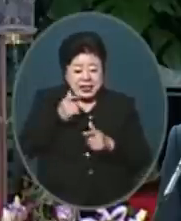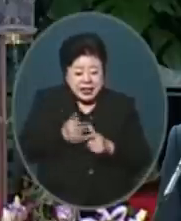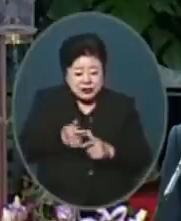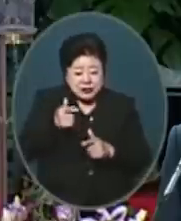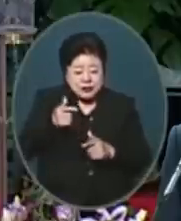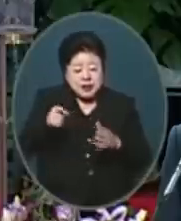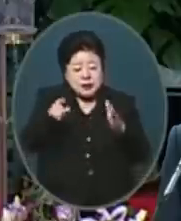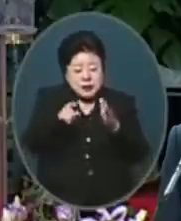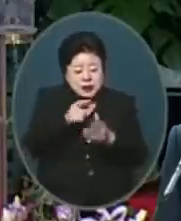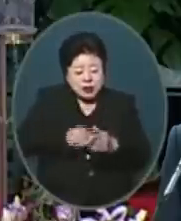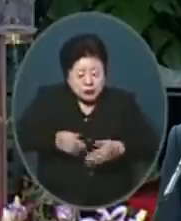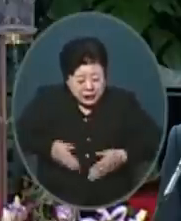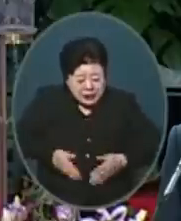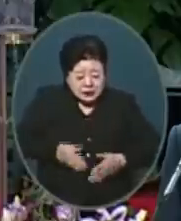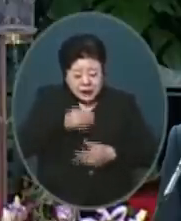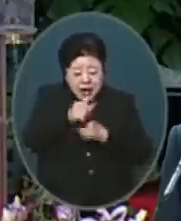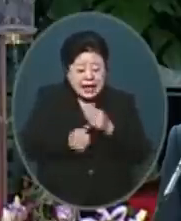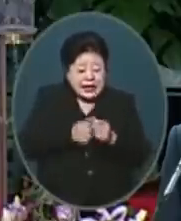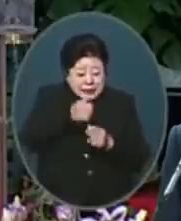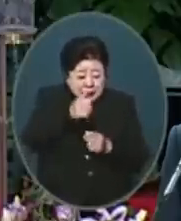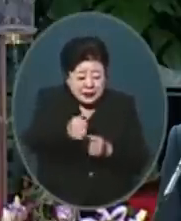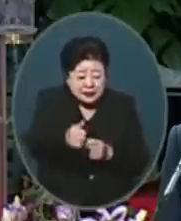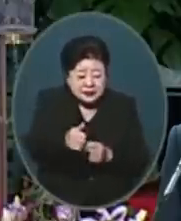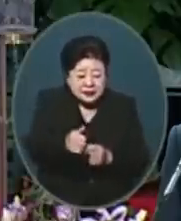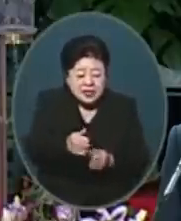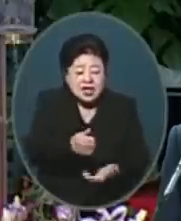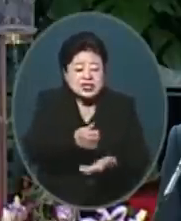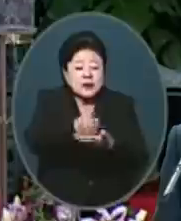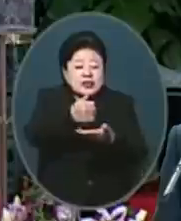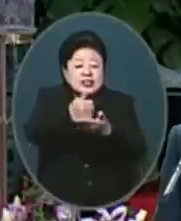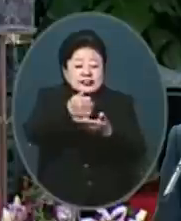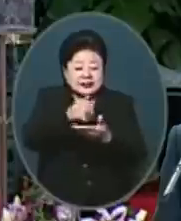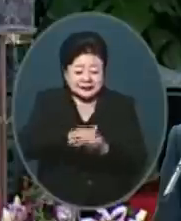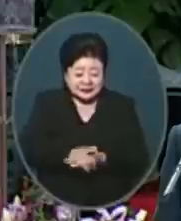예수님을 믿고 거듭나서 하나님을 섬기는